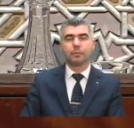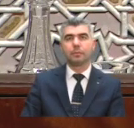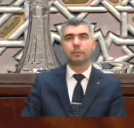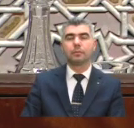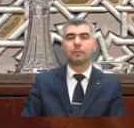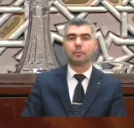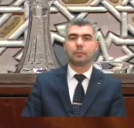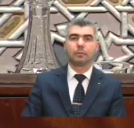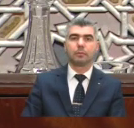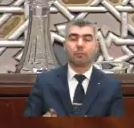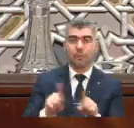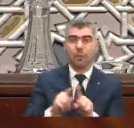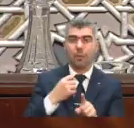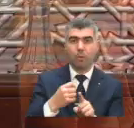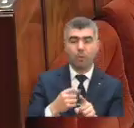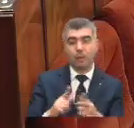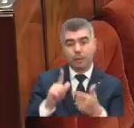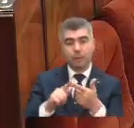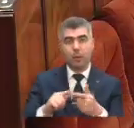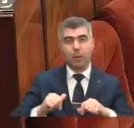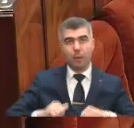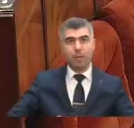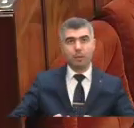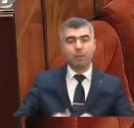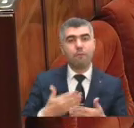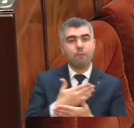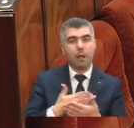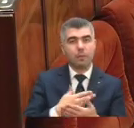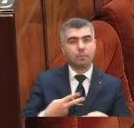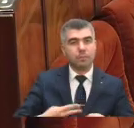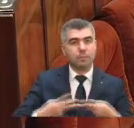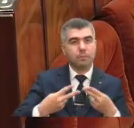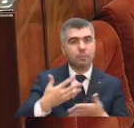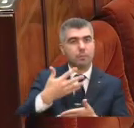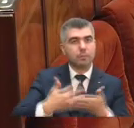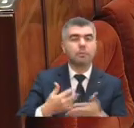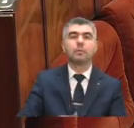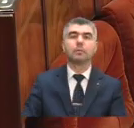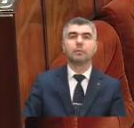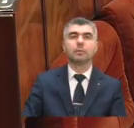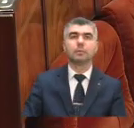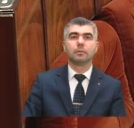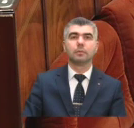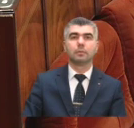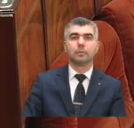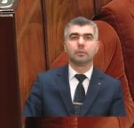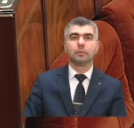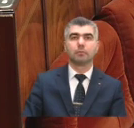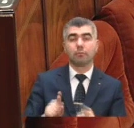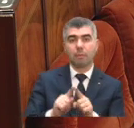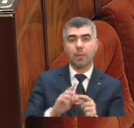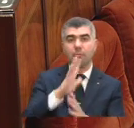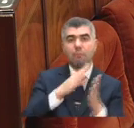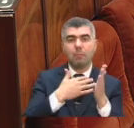إطار النيابة على السيدة الوزيرة، يسعدني أن أقدم إليكم المعطيات التالية. أولا، في إطار تنفيذ